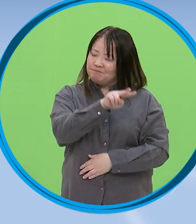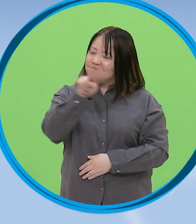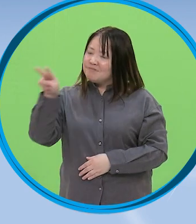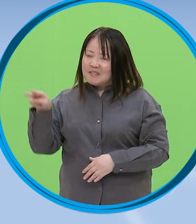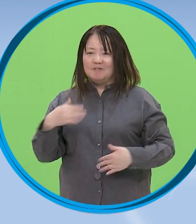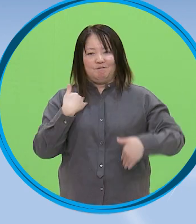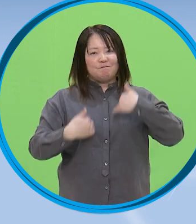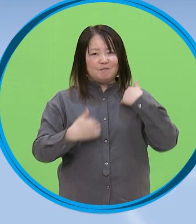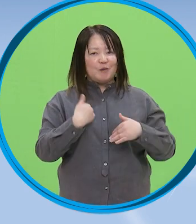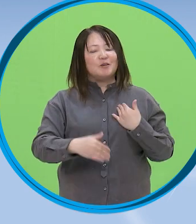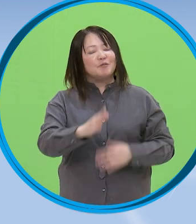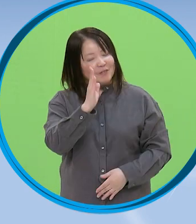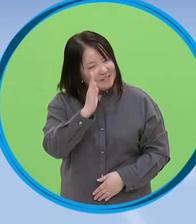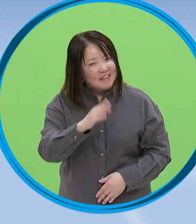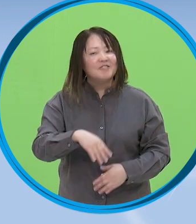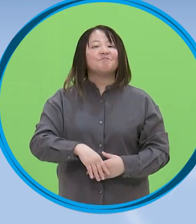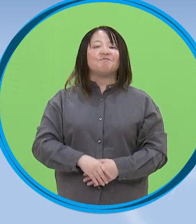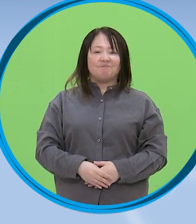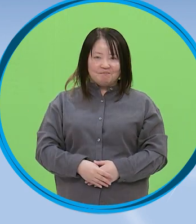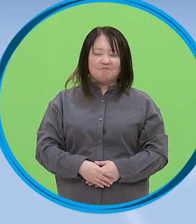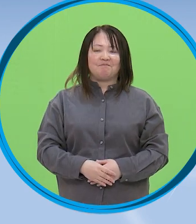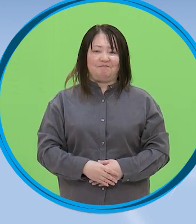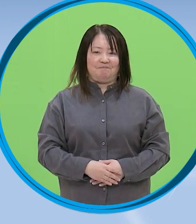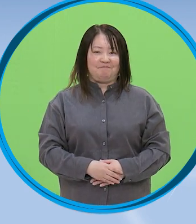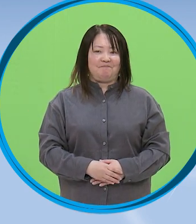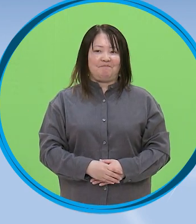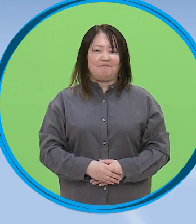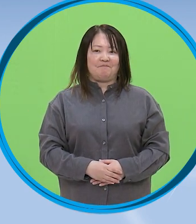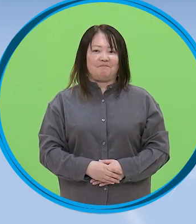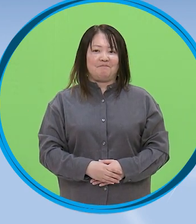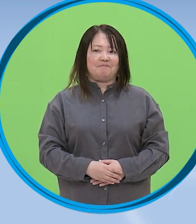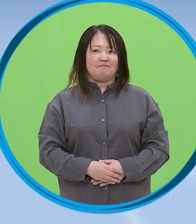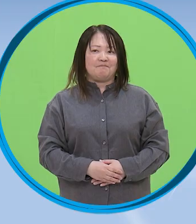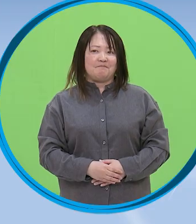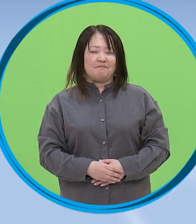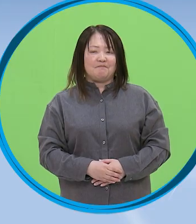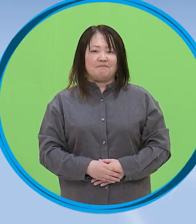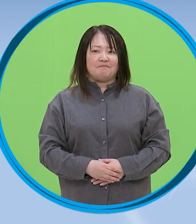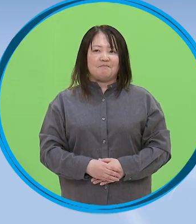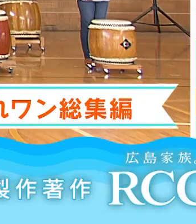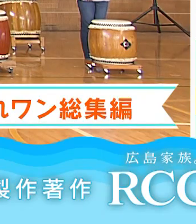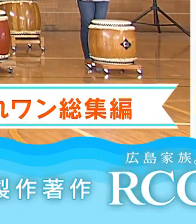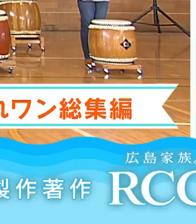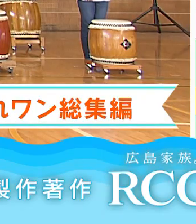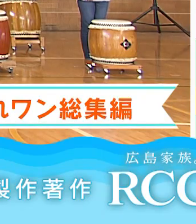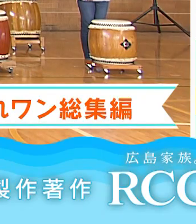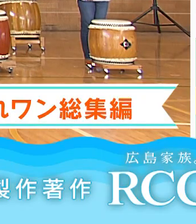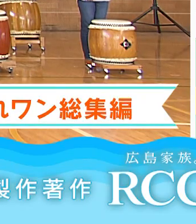開催しています。光が織りなすクレならではのイルミネーションをお楽しみください。